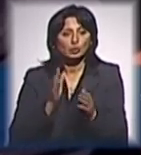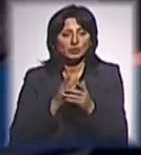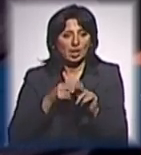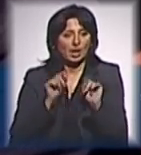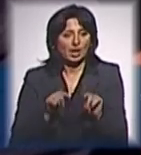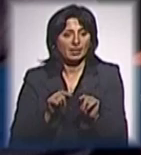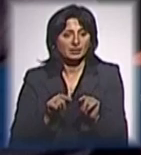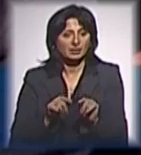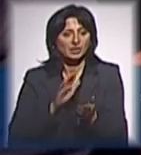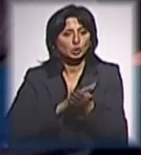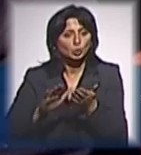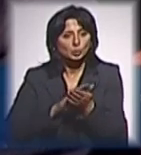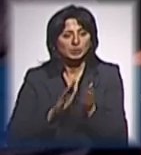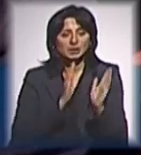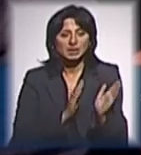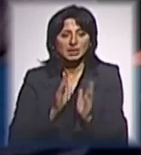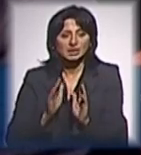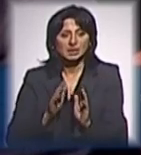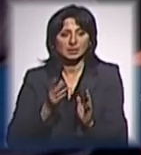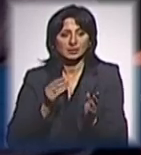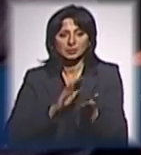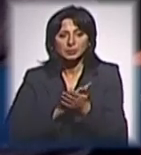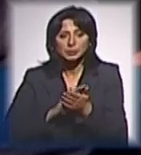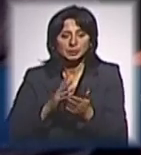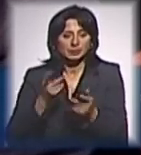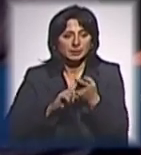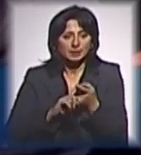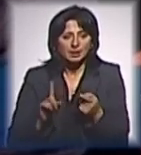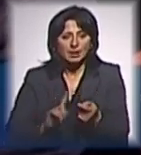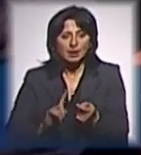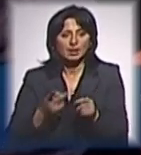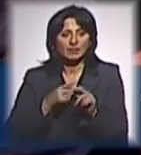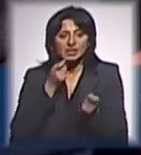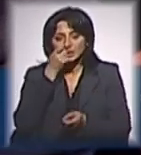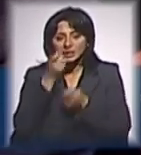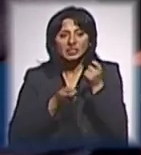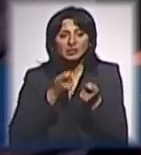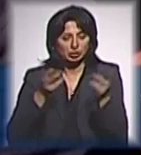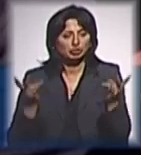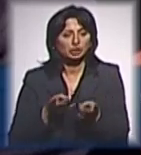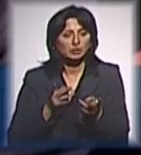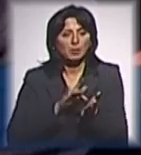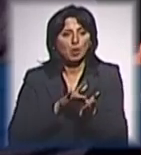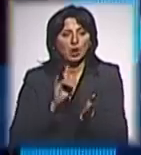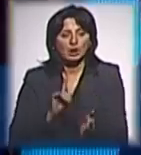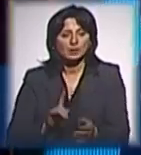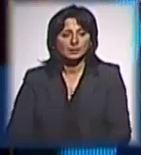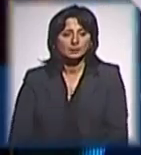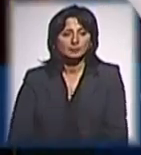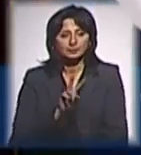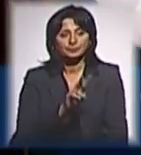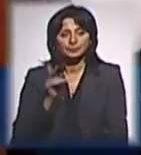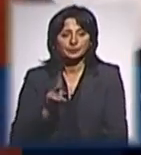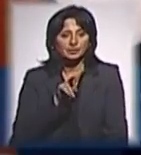აი ეს: სისუფთავე, წესრიგი, დეზინფექცია და ასე შემდეგ და ასე შემდეგ. ყველა ის წვრილმანი, რომელიც ჭირდება მოქალაქეს. ლევანს